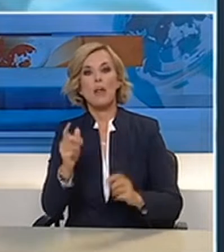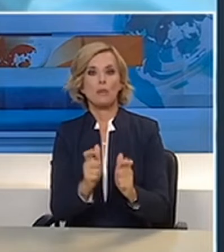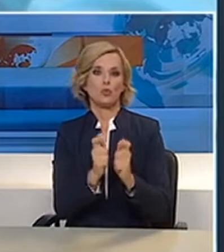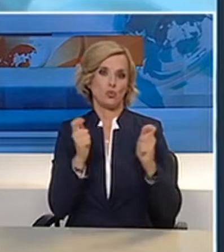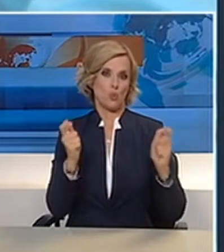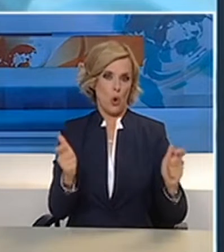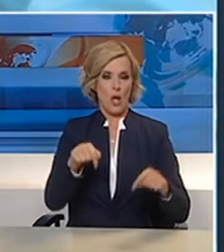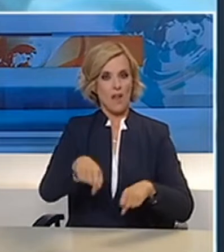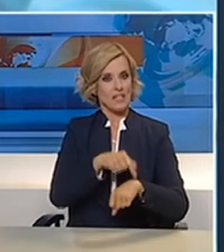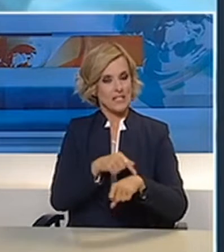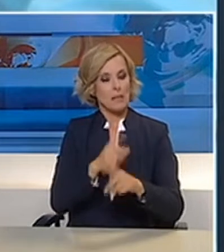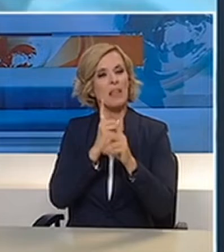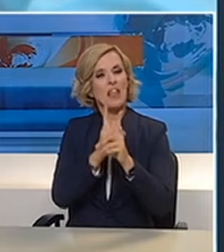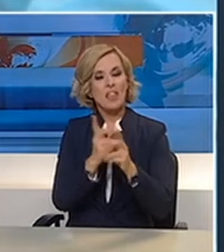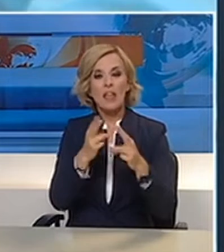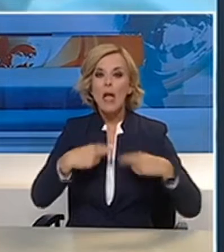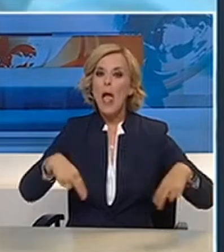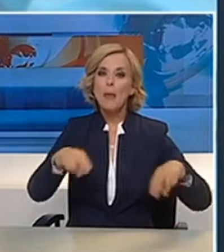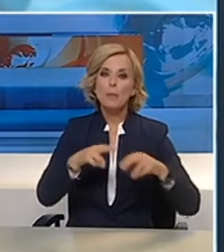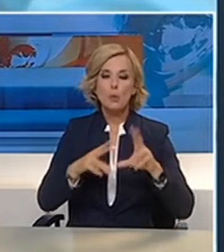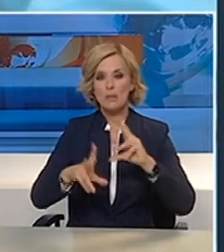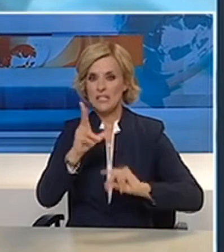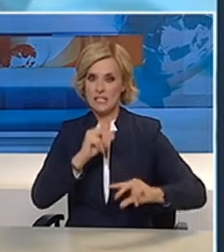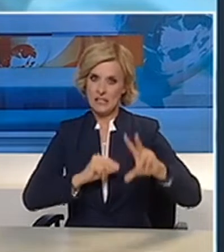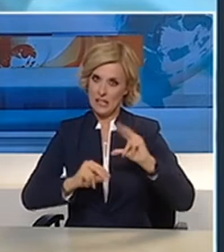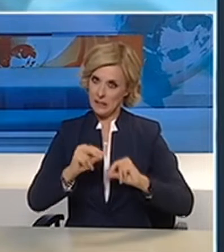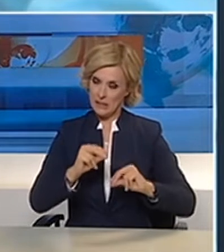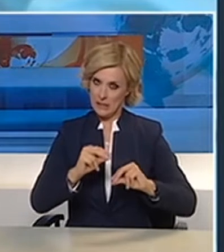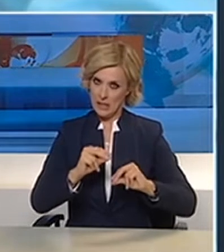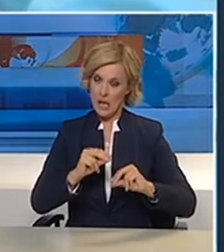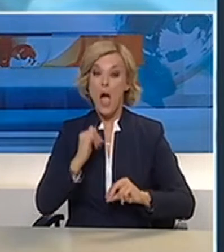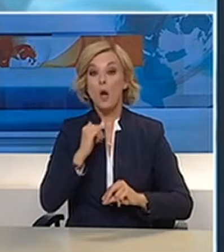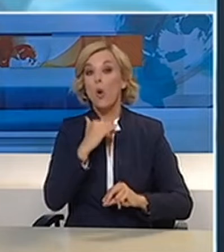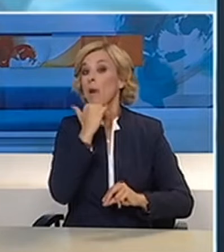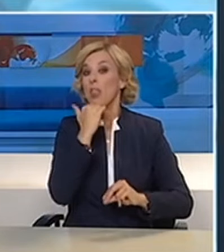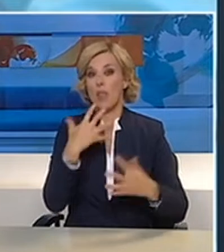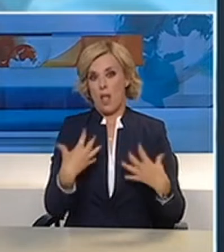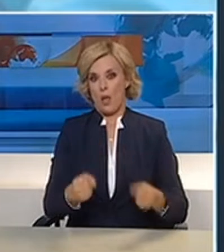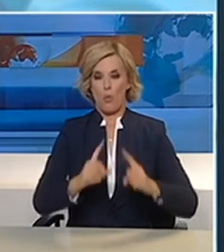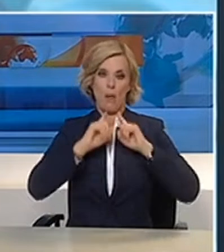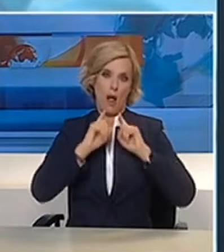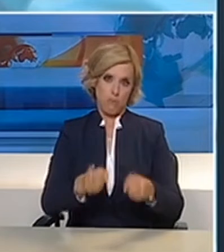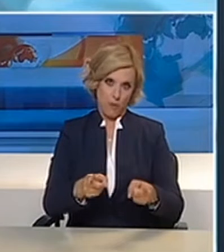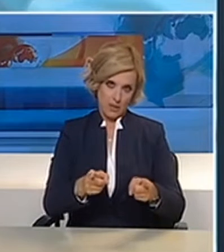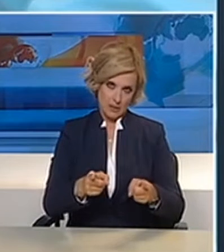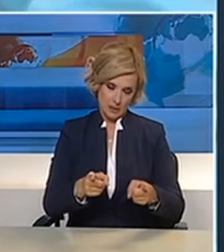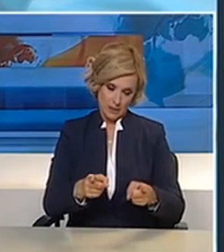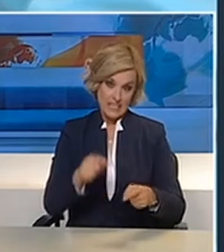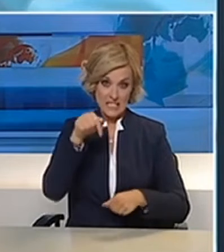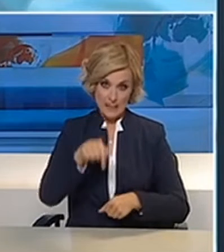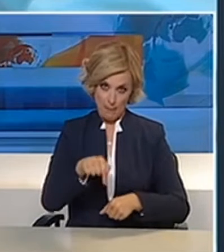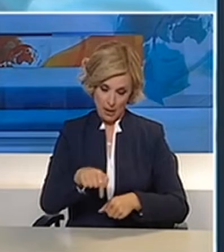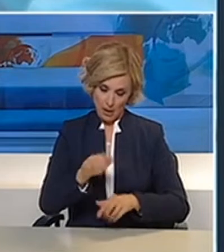συζήτηση στην Επιτροπή μας. Θα ισχύσουν αυτά που σας είπα και χθες. Δεν θα πάρθει κάποια απόφαση ή εισήγηση ειδική